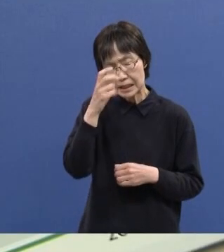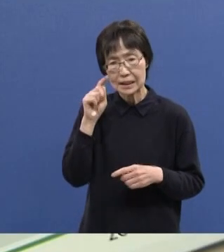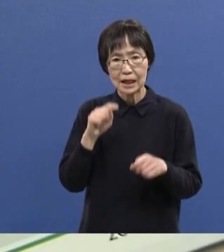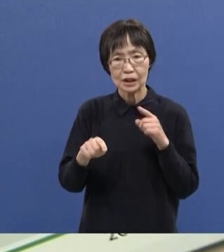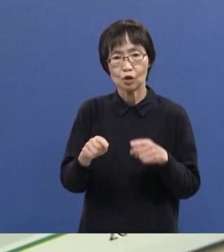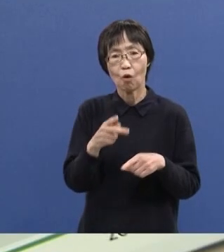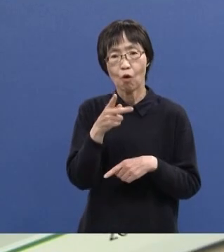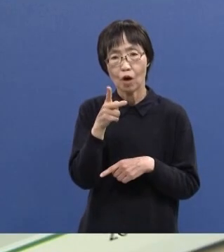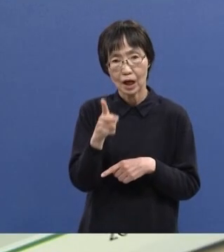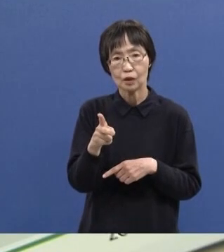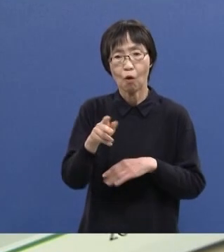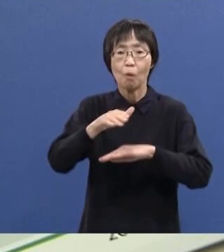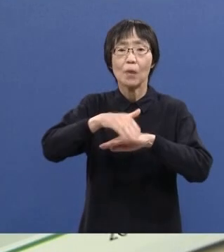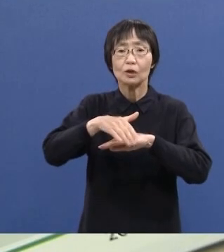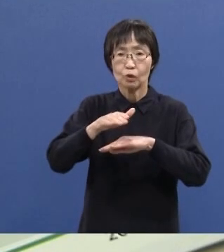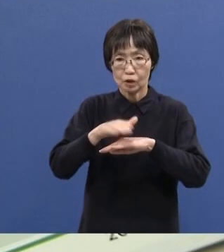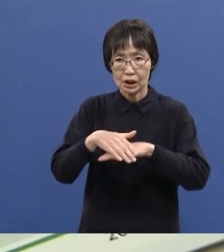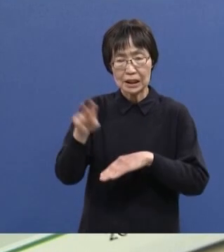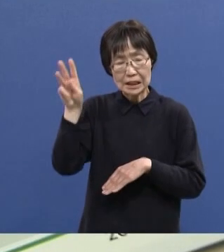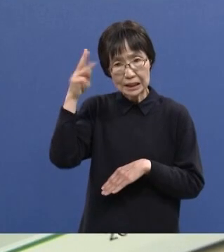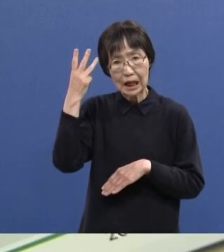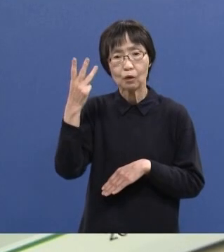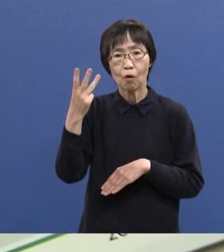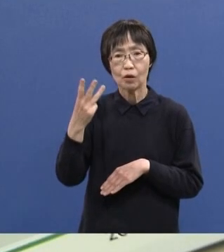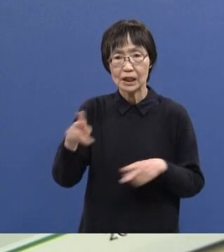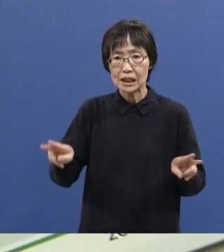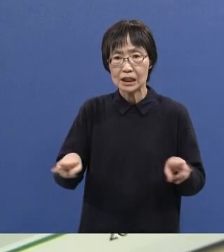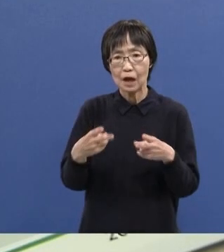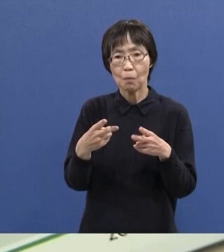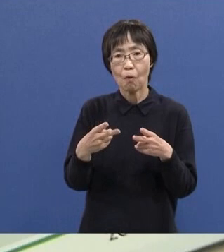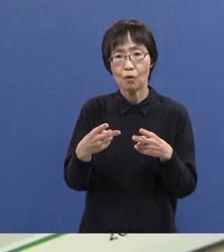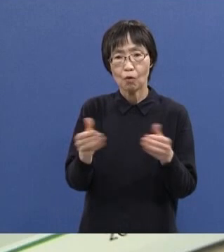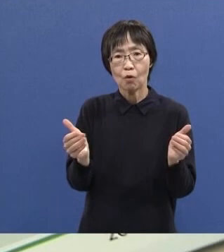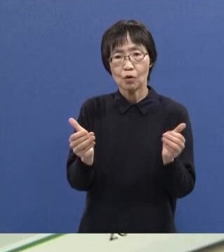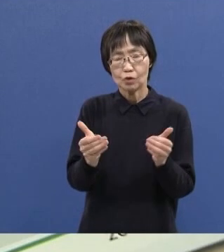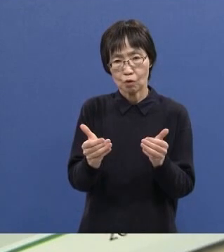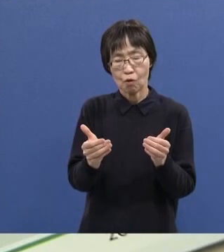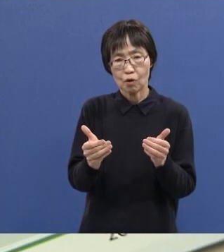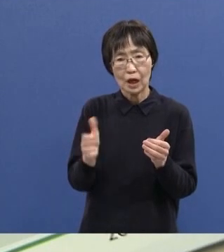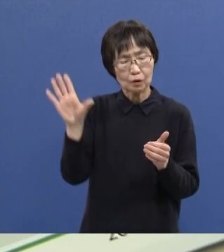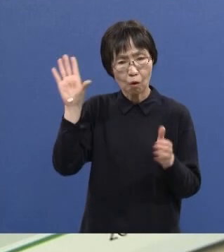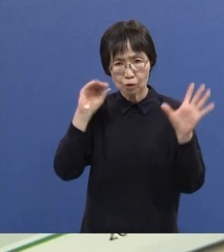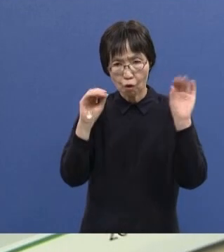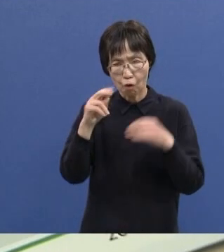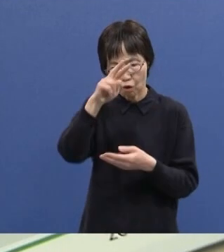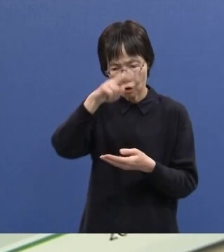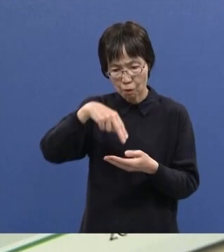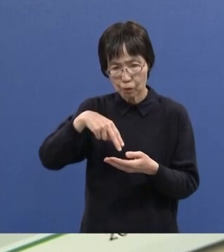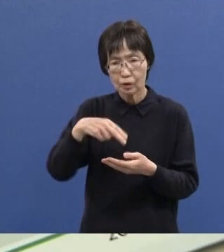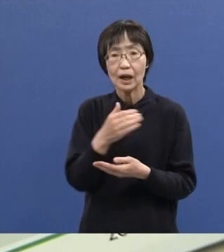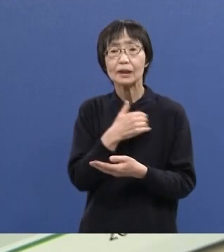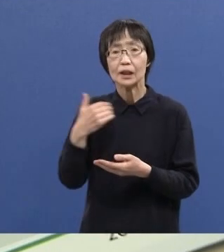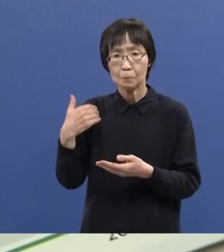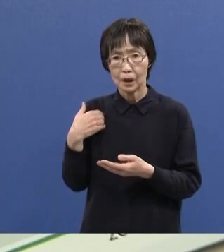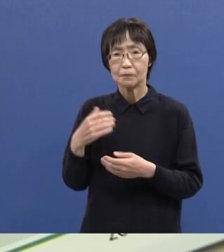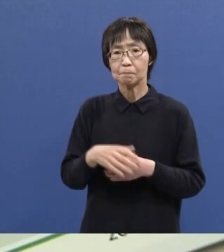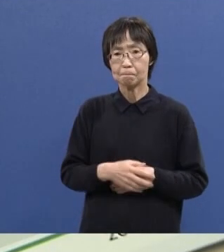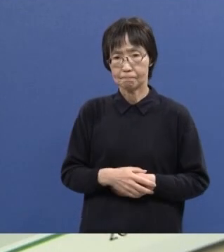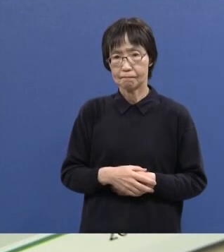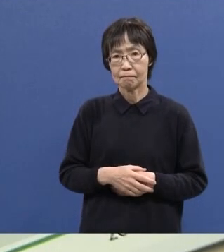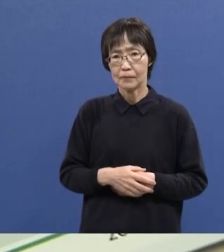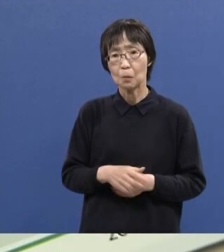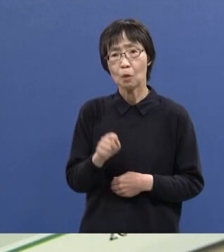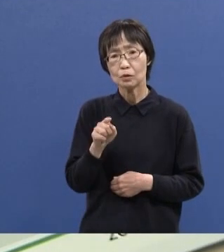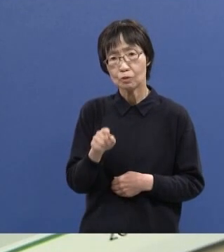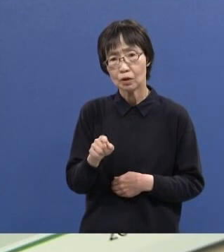窓口では参考として専門の事業者情報を閲覧することができます。 はい、でもそれには